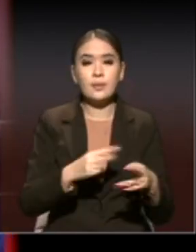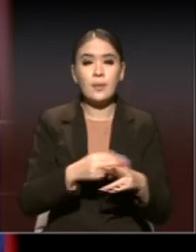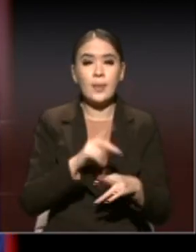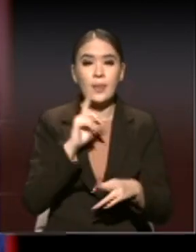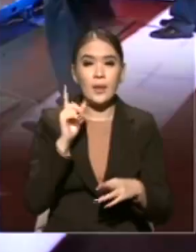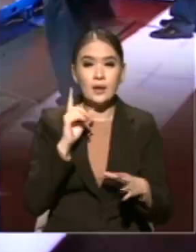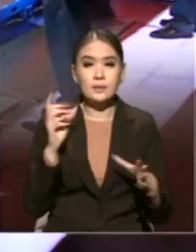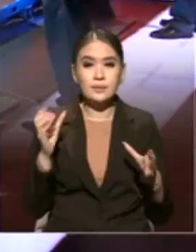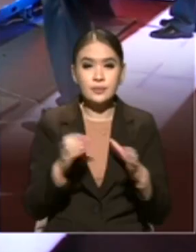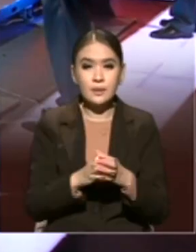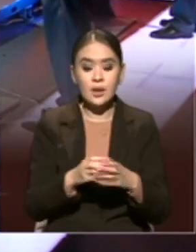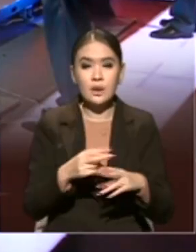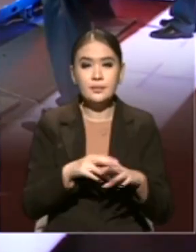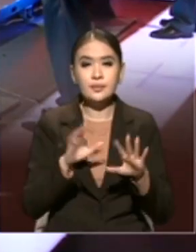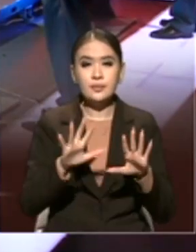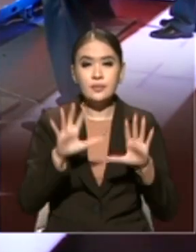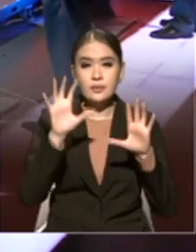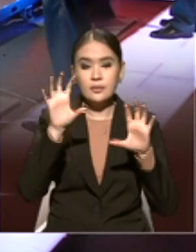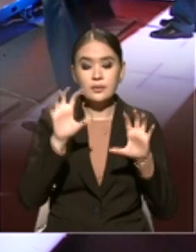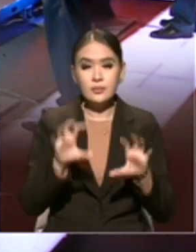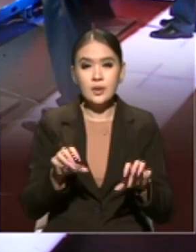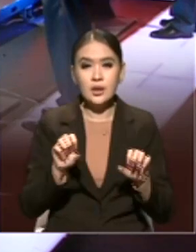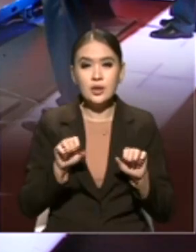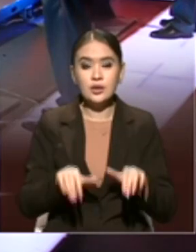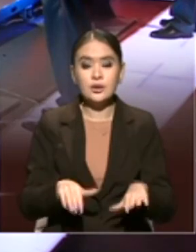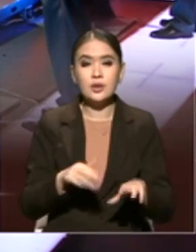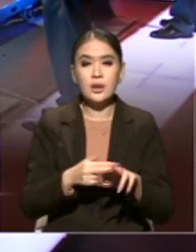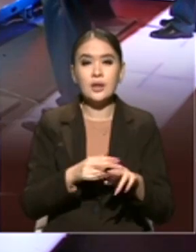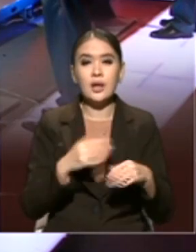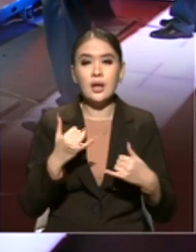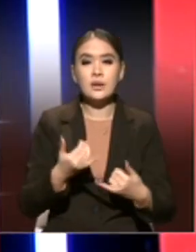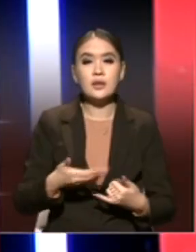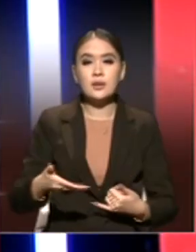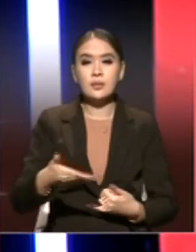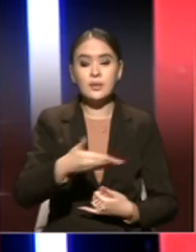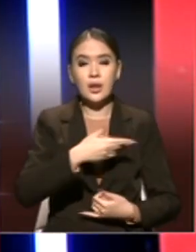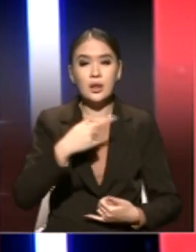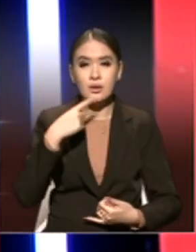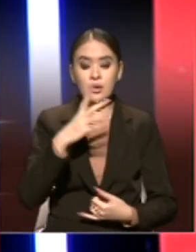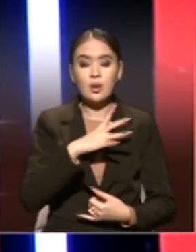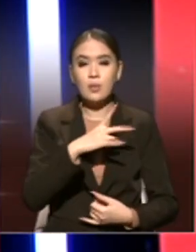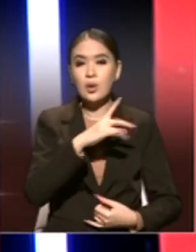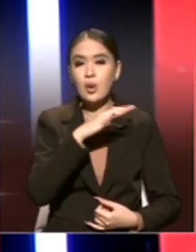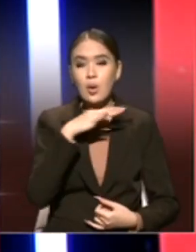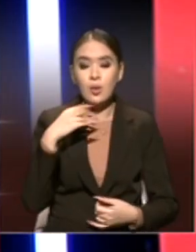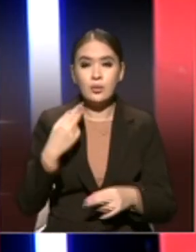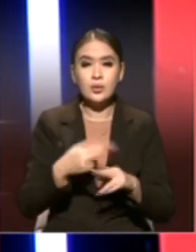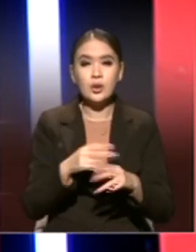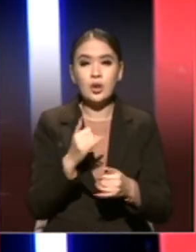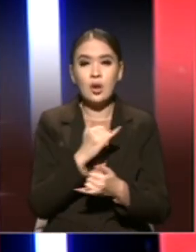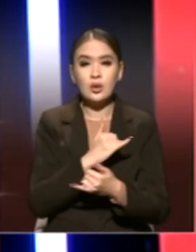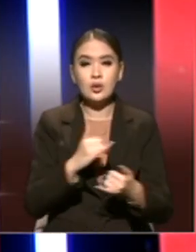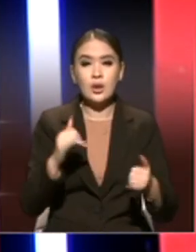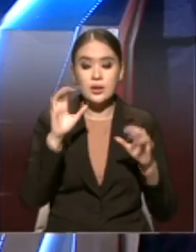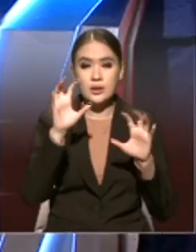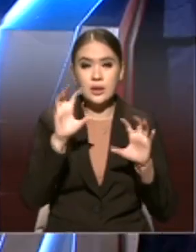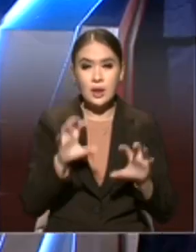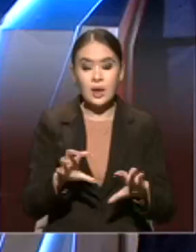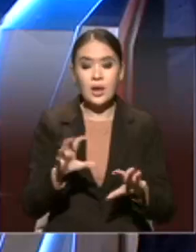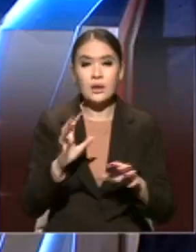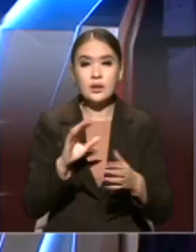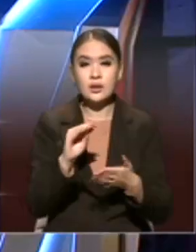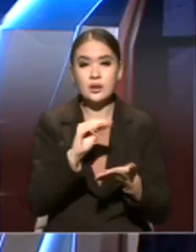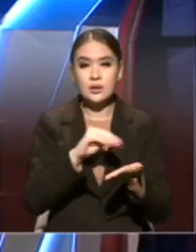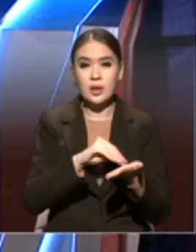көтерген мәселелері тек заң арқылы шешіледі. Яғни біздің қазір меңзеп отқанымыз, көп мәселені біз ұсыныс ретінде заңға енгіздік, бердік. Кеше